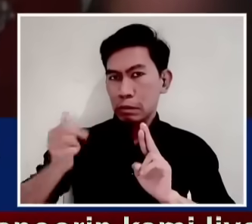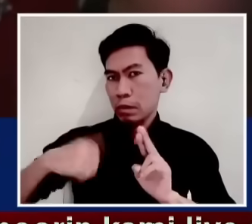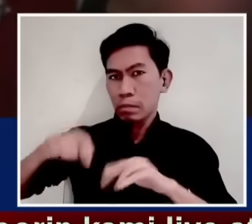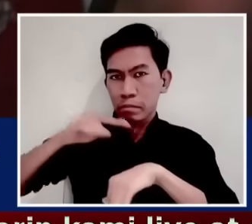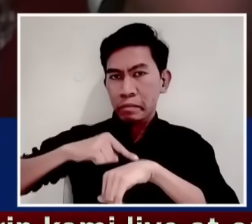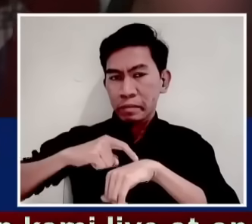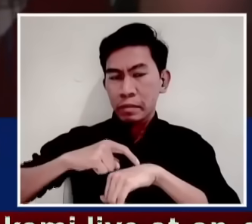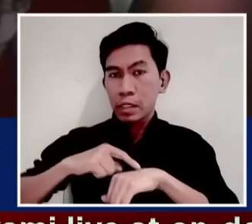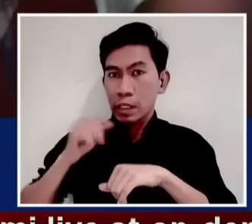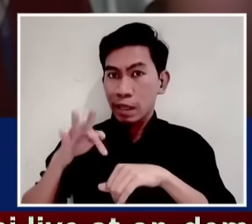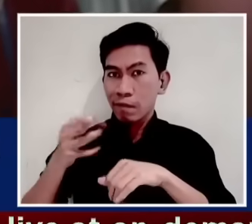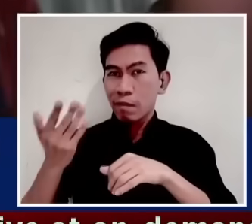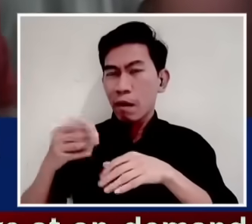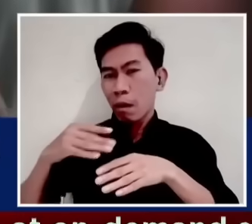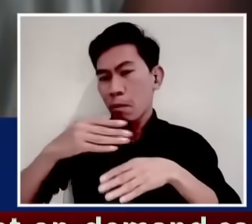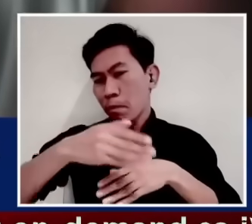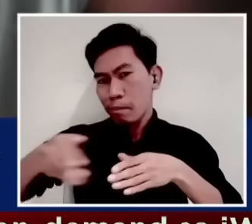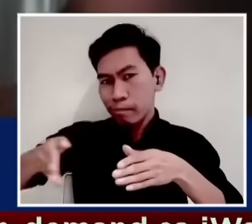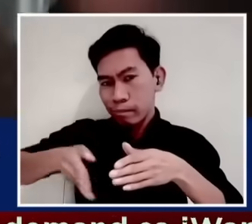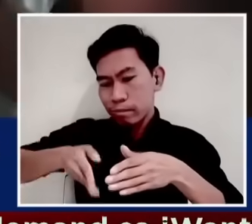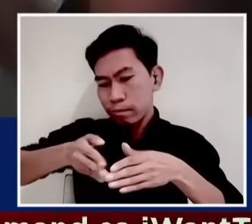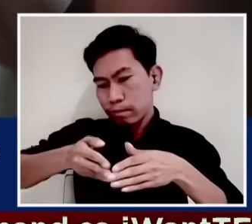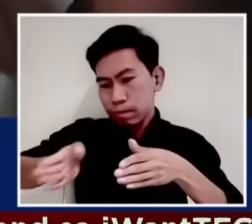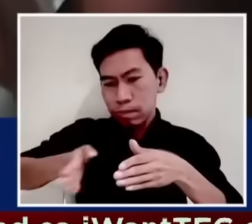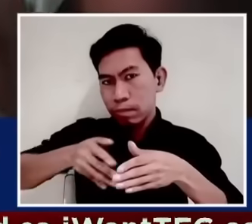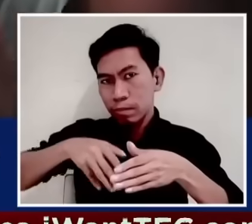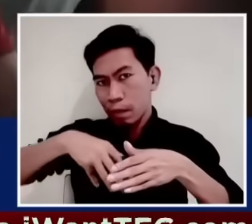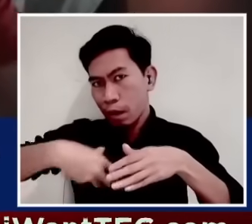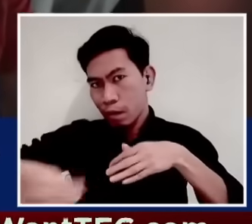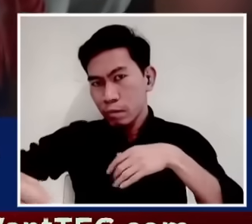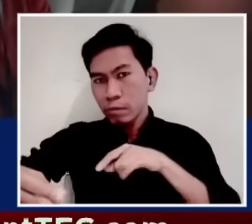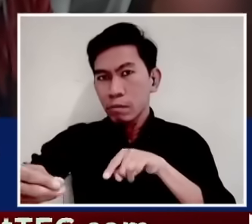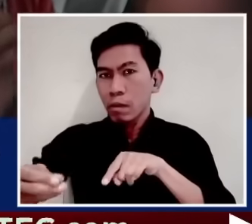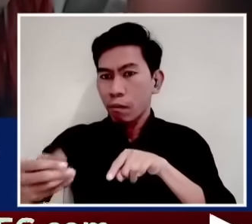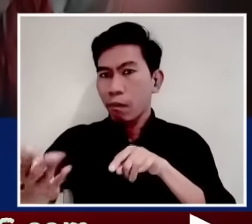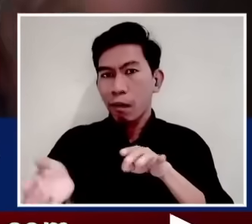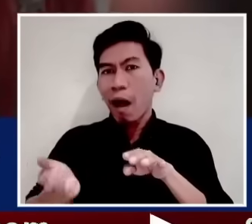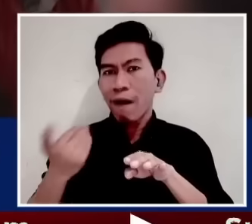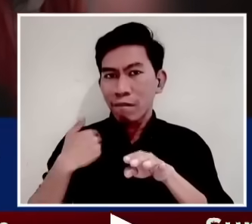Kasi pag magbukas yung corridor, it will be hindi yan permanent.